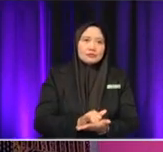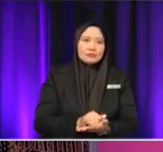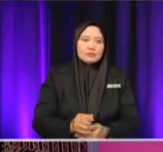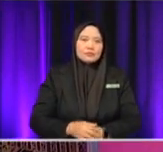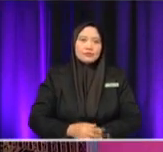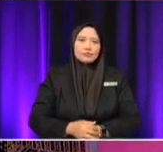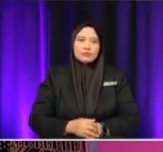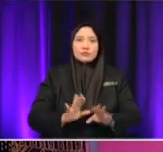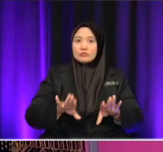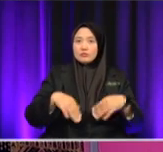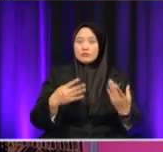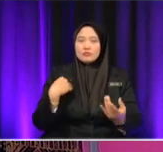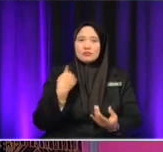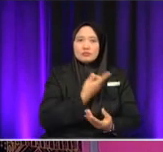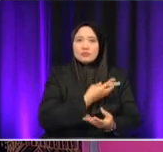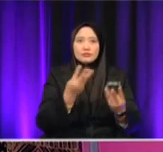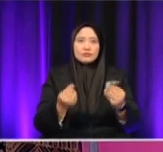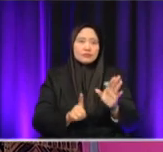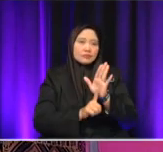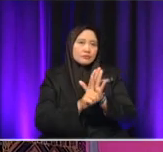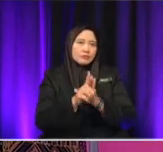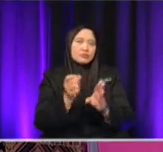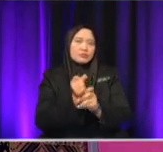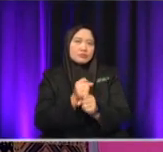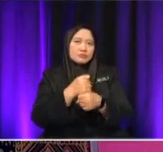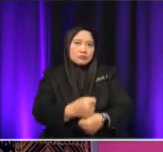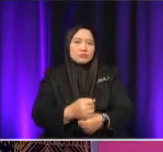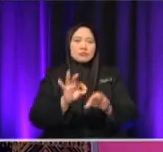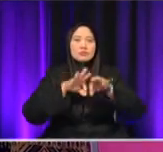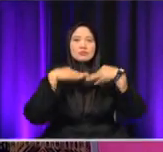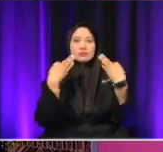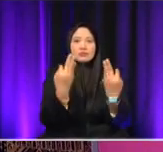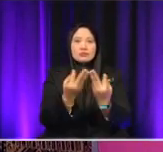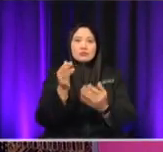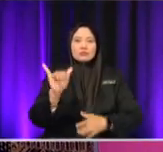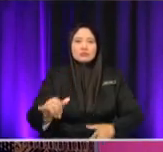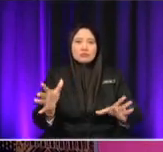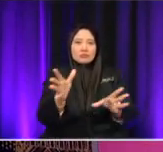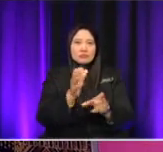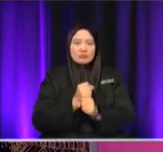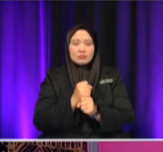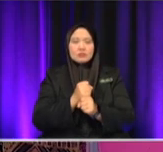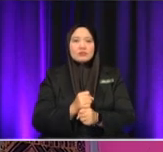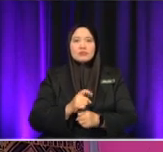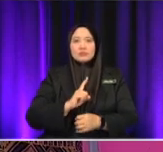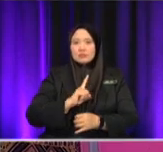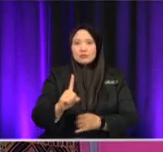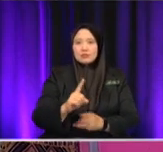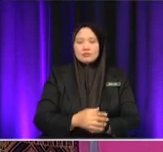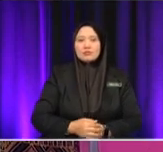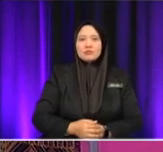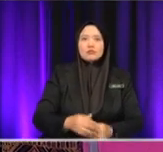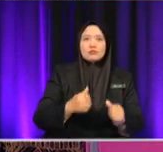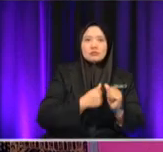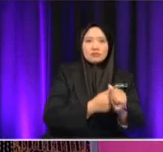akidah keluarga kita ataupun bagaimana kita membentuk keluarga yang kata berpegang kepada Islam kita perlulah apa berdasarkan